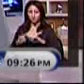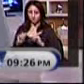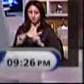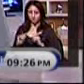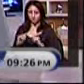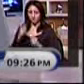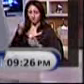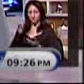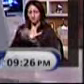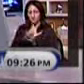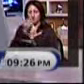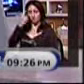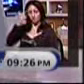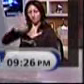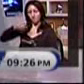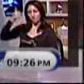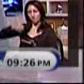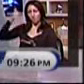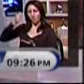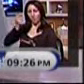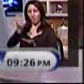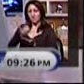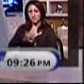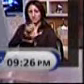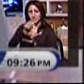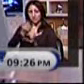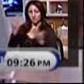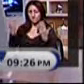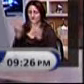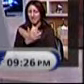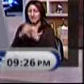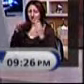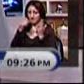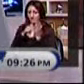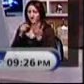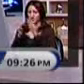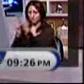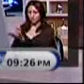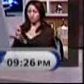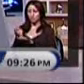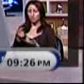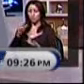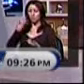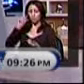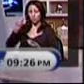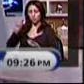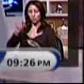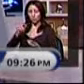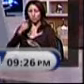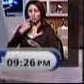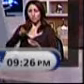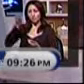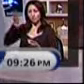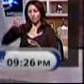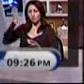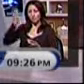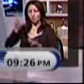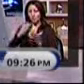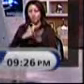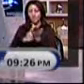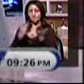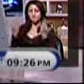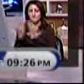خيره اقتصاديين مصر قالوا انه بدائل القرض اهي، الدكتور احمد سيد النجار والدكتور عبد الخالق فاروق وكثيرين جدا، واتعمل